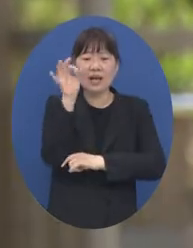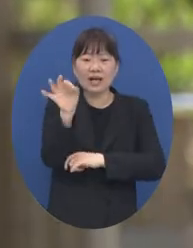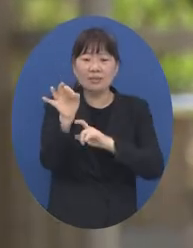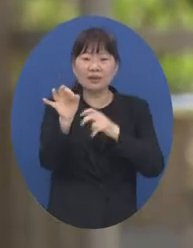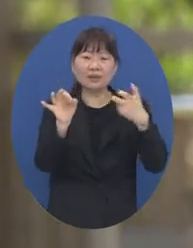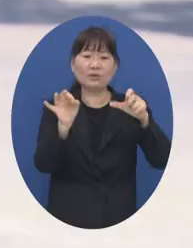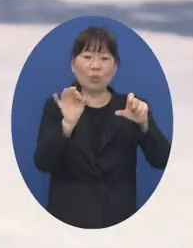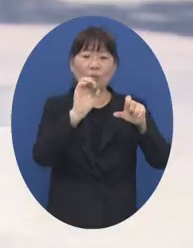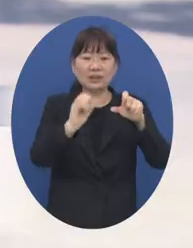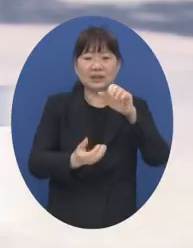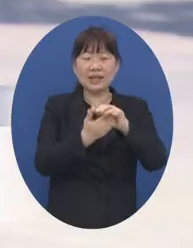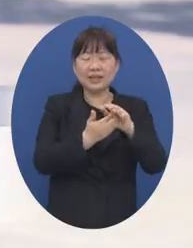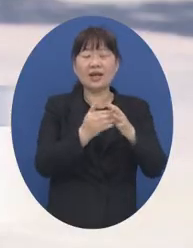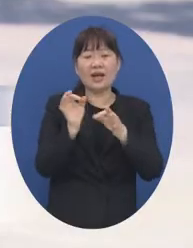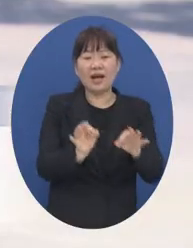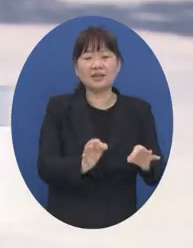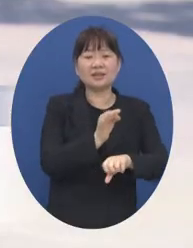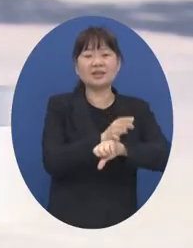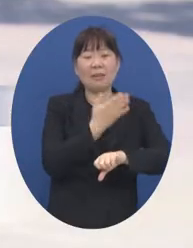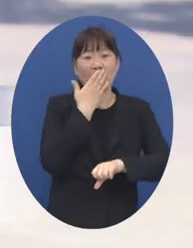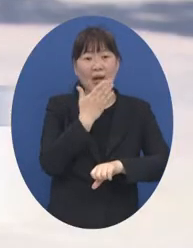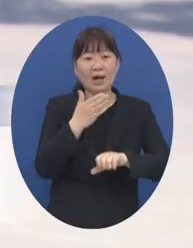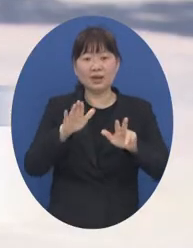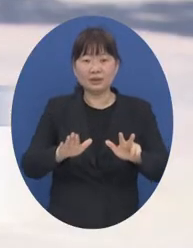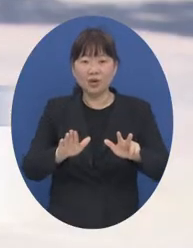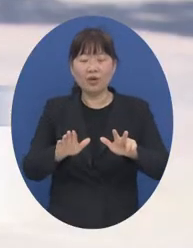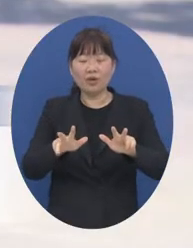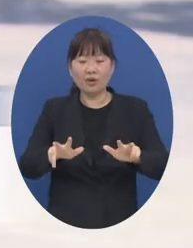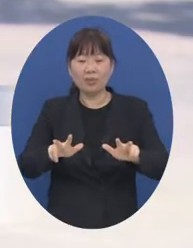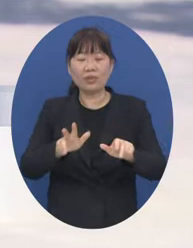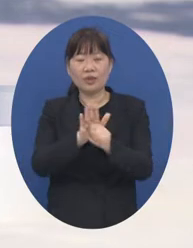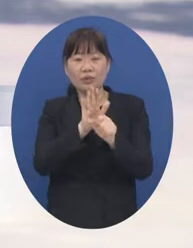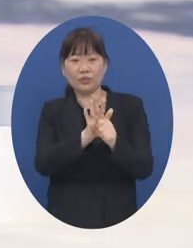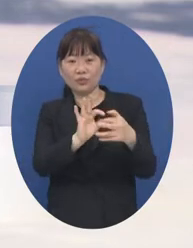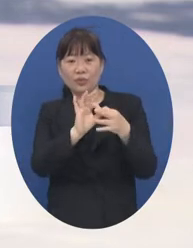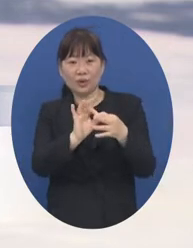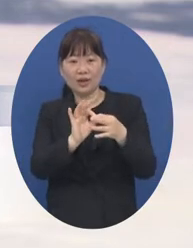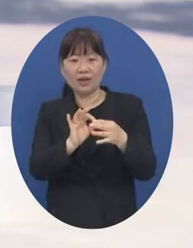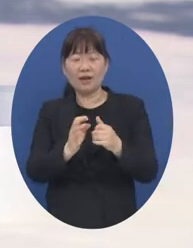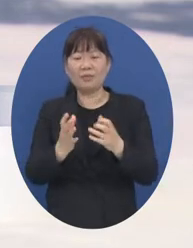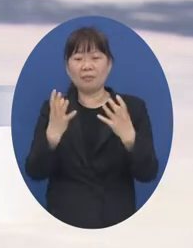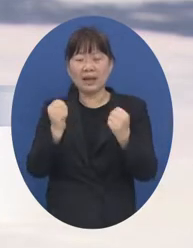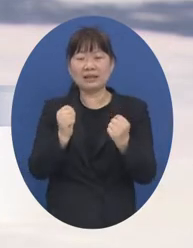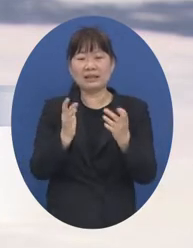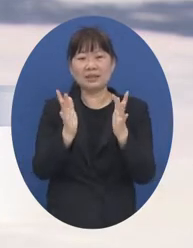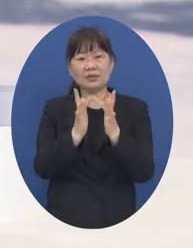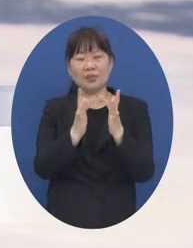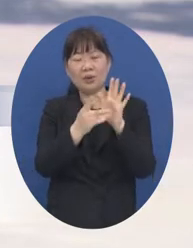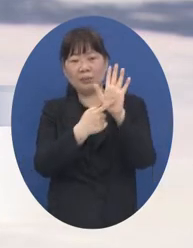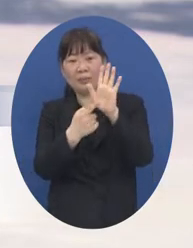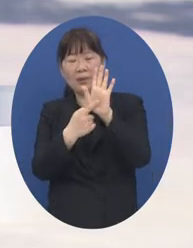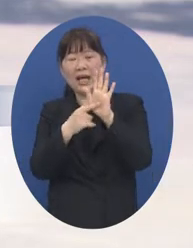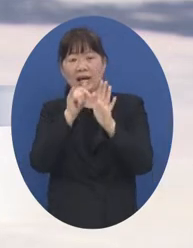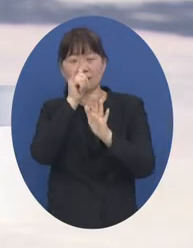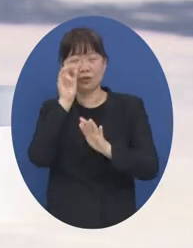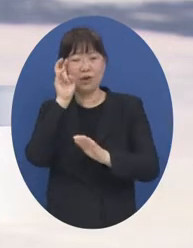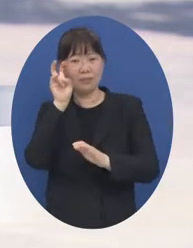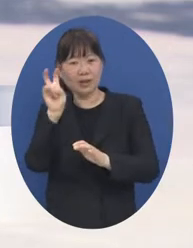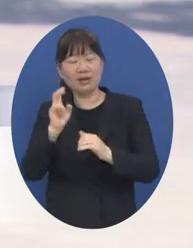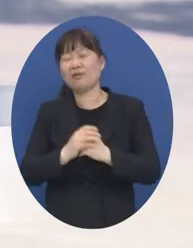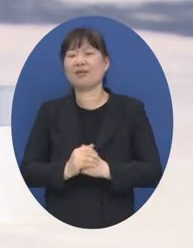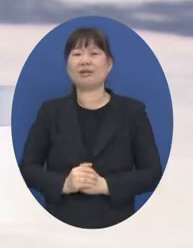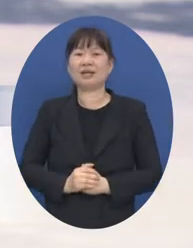있는 셈입니다. 이번 캠페인으로 인해 가지고 온라인 홍보, 사전 홍보가 많이 진행될 것으로 예상되고